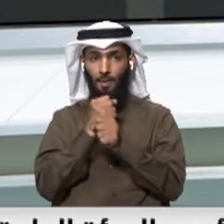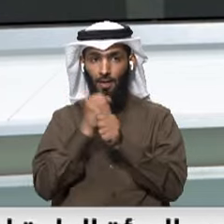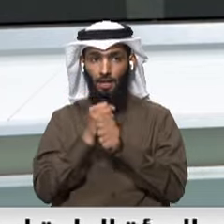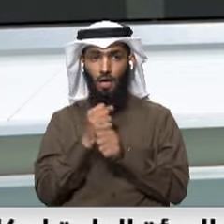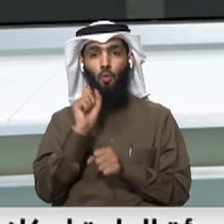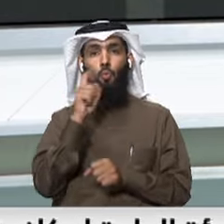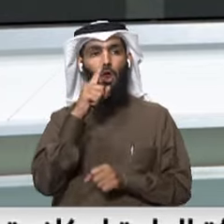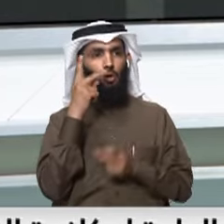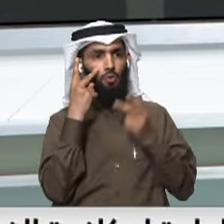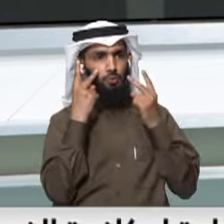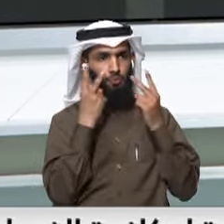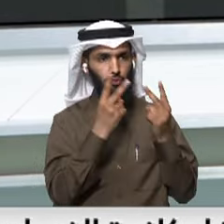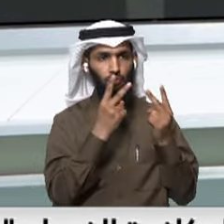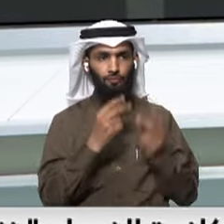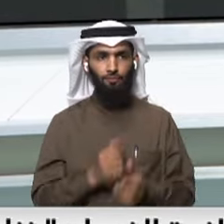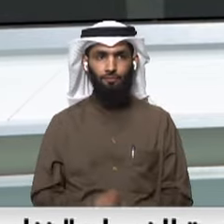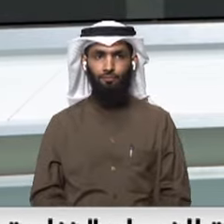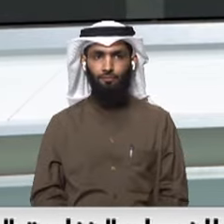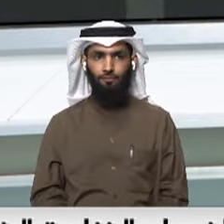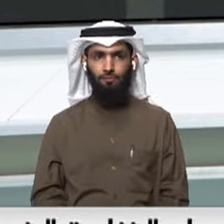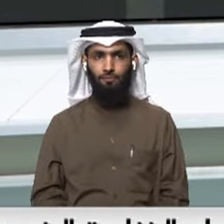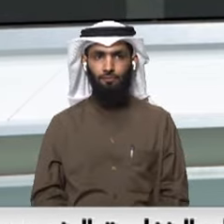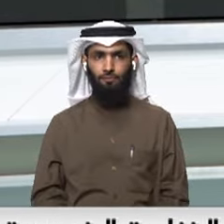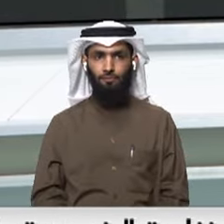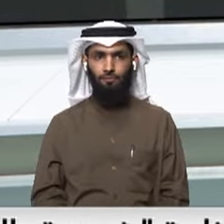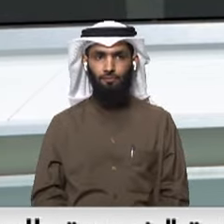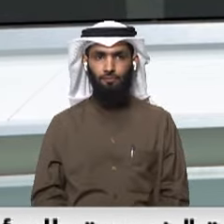للمتابعه والعوده للزملاء في